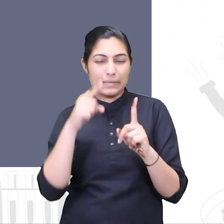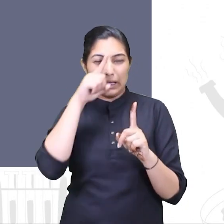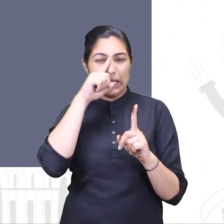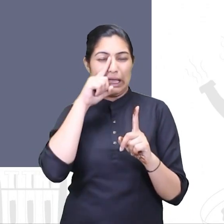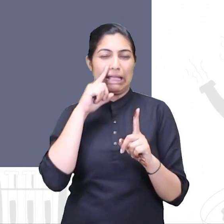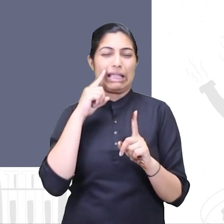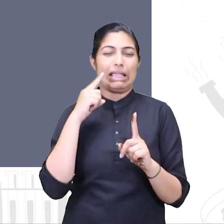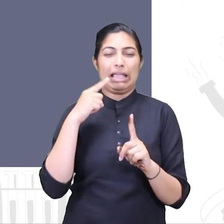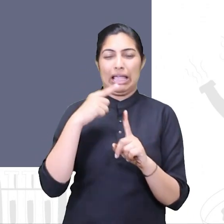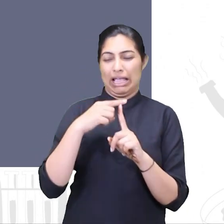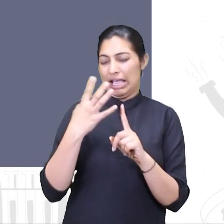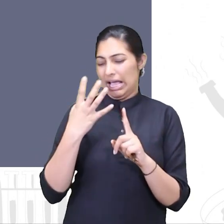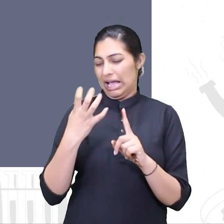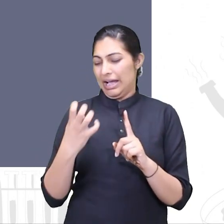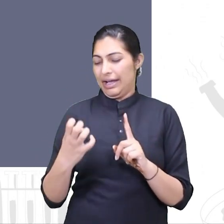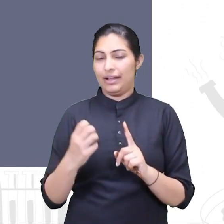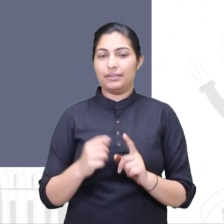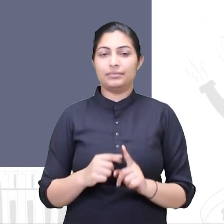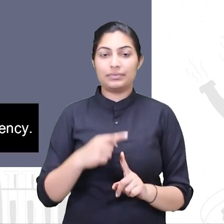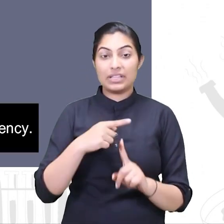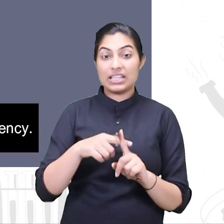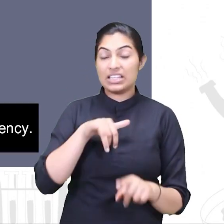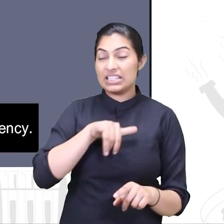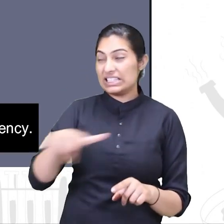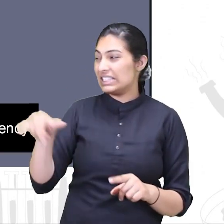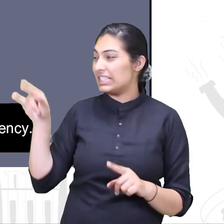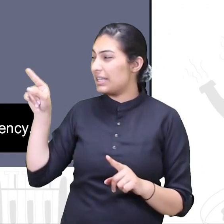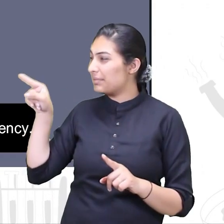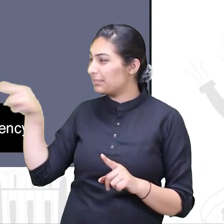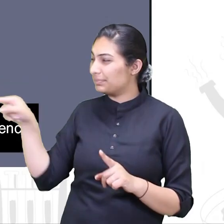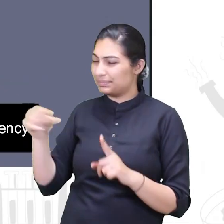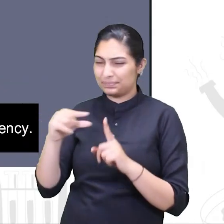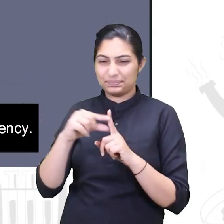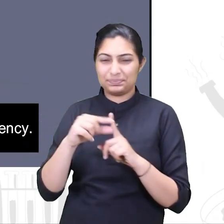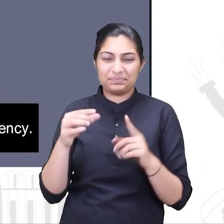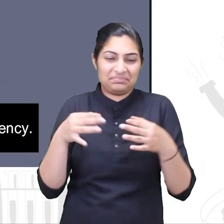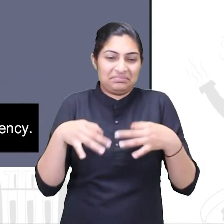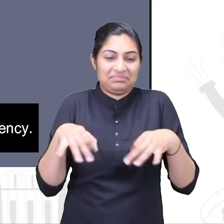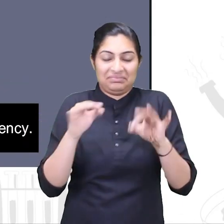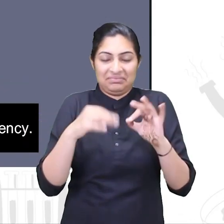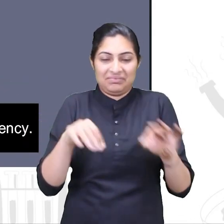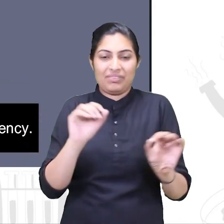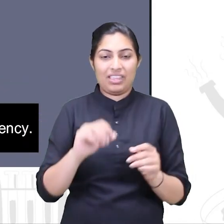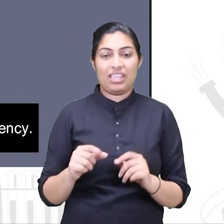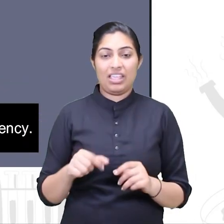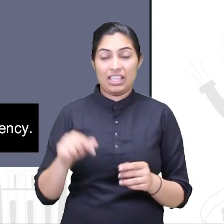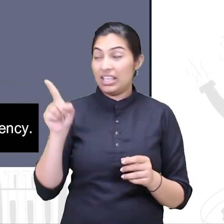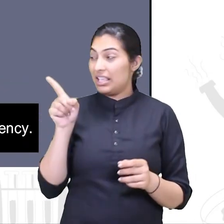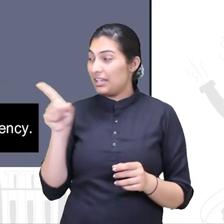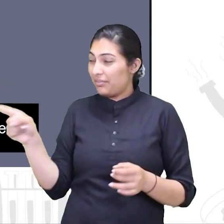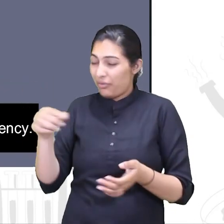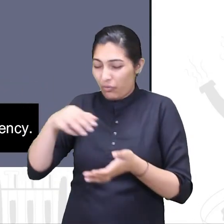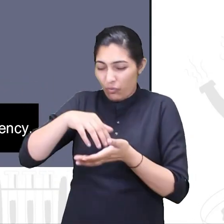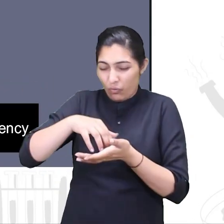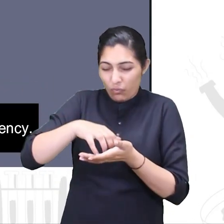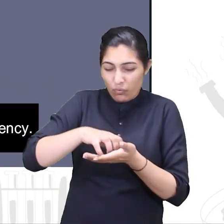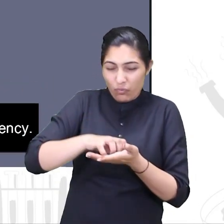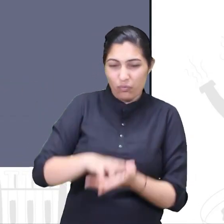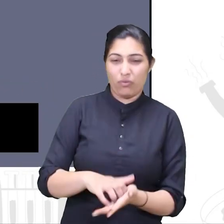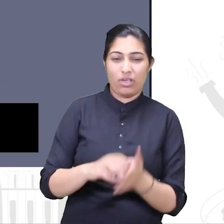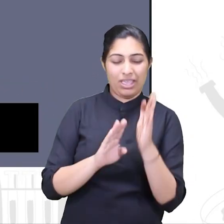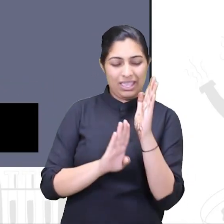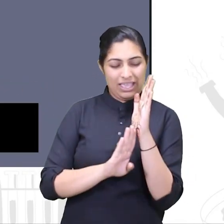पीली और कभी-कभी सिकुड़ी हुई होंगी। इस प्रकार यह पौधा फॉस्फेट की कमी से ग्रस्त